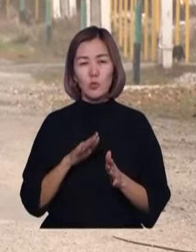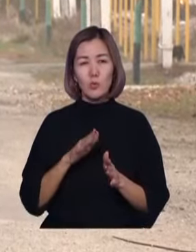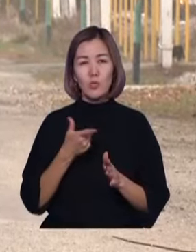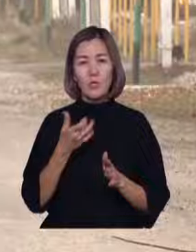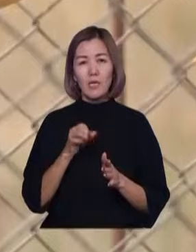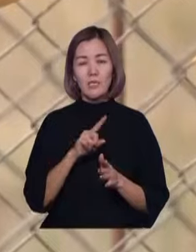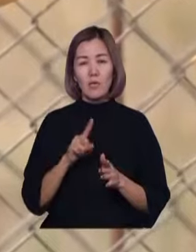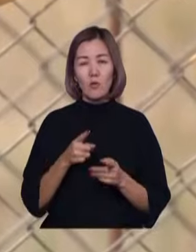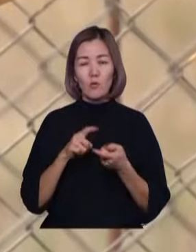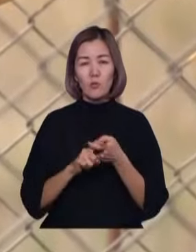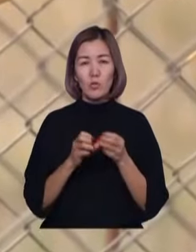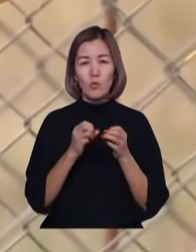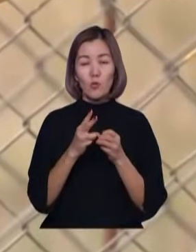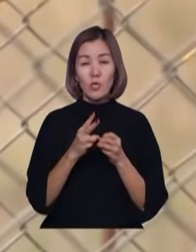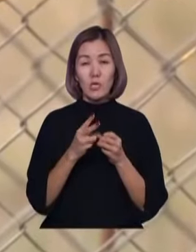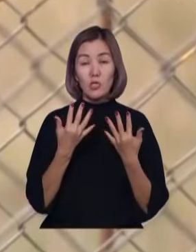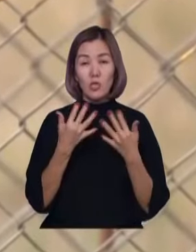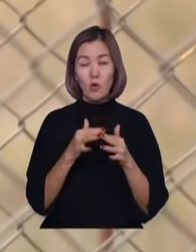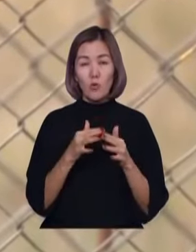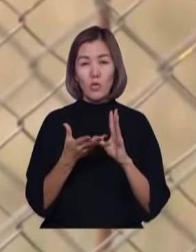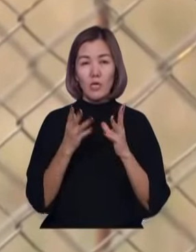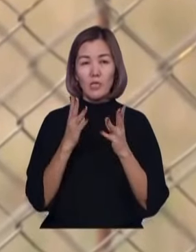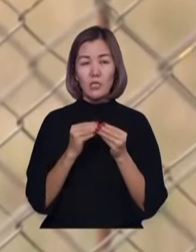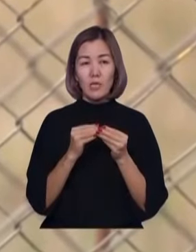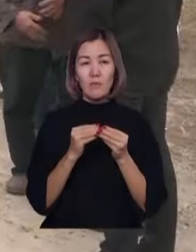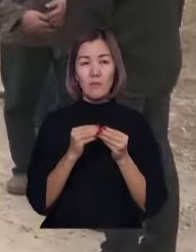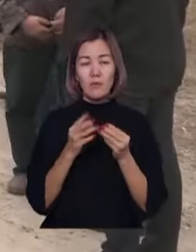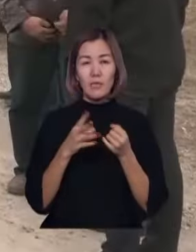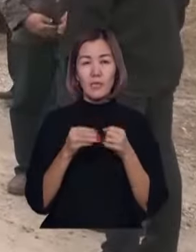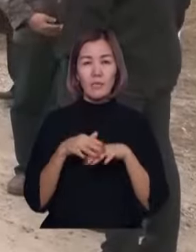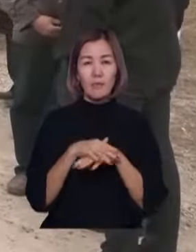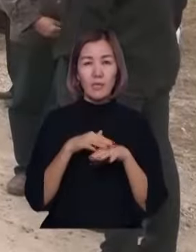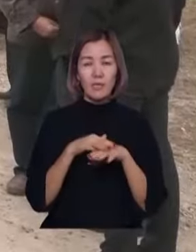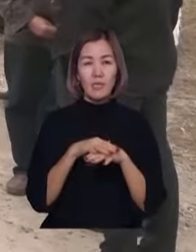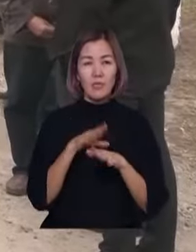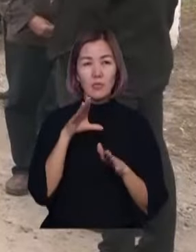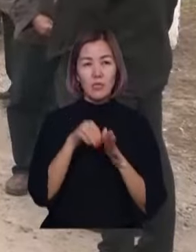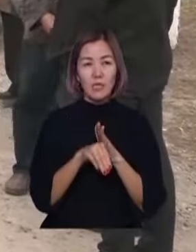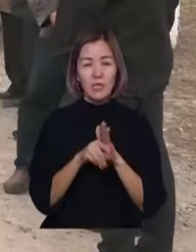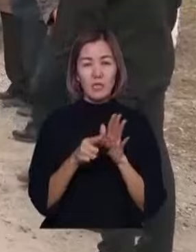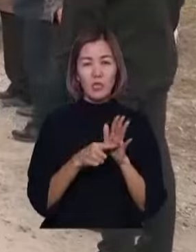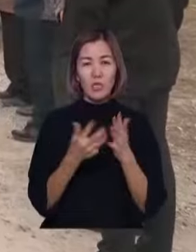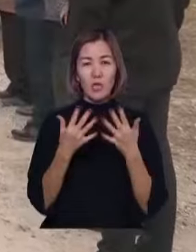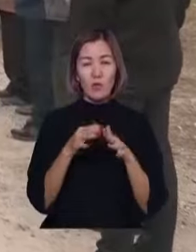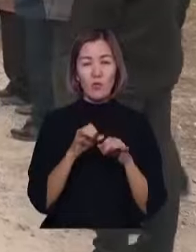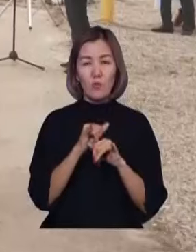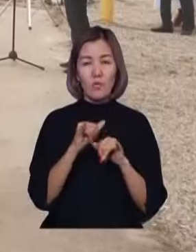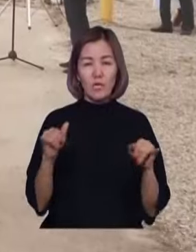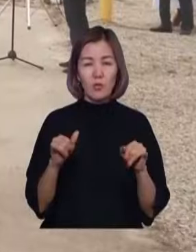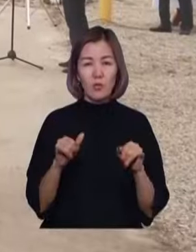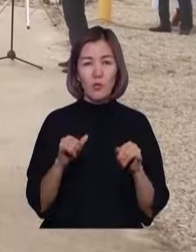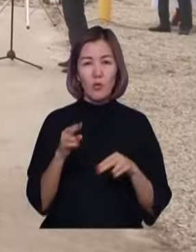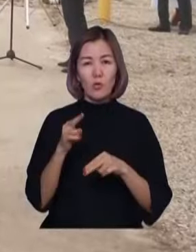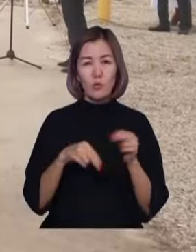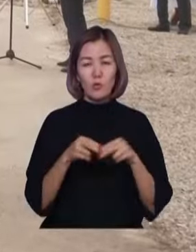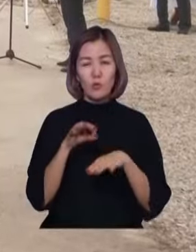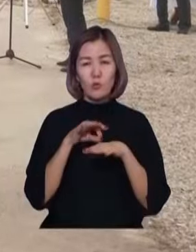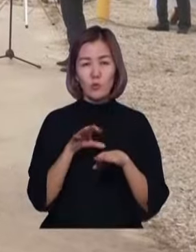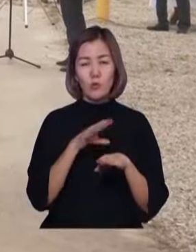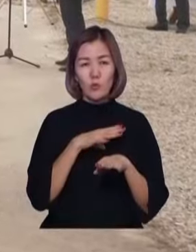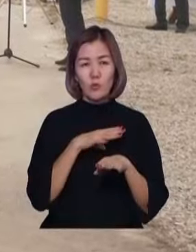қосылған 12-ші ауыл. Жалпы аудан бойынша 21 елді мекен газдандыруға жатады. Бүгінде жеті ауылға газ тарату желілерін салу жұмыстары